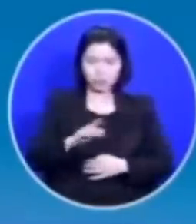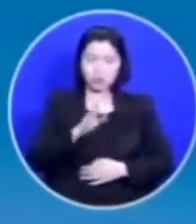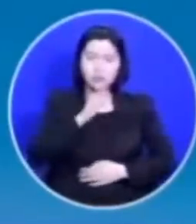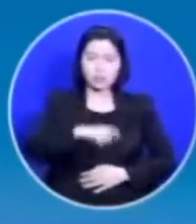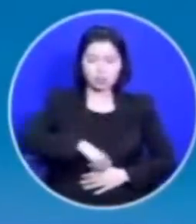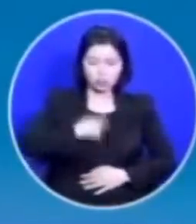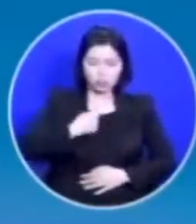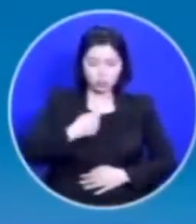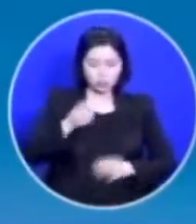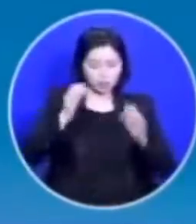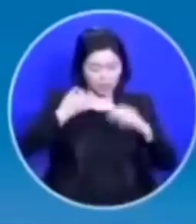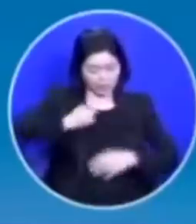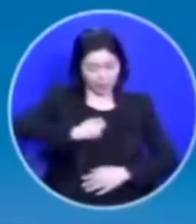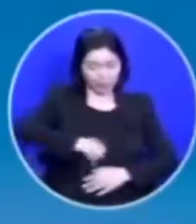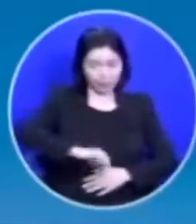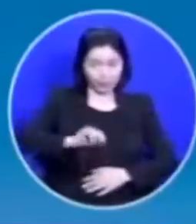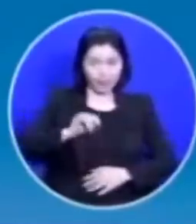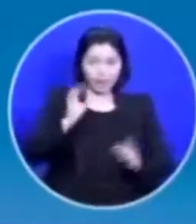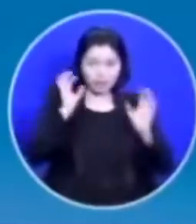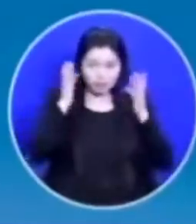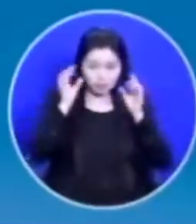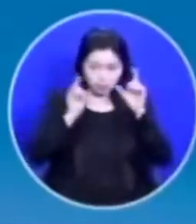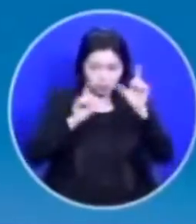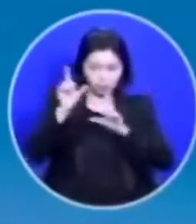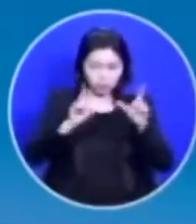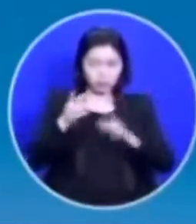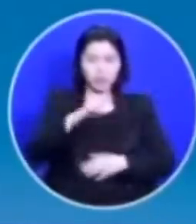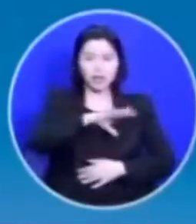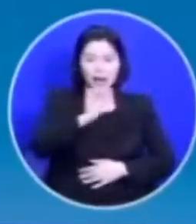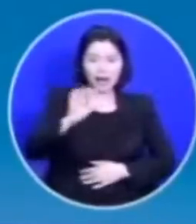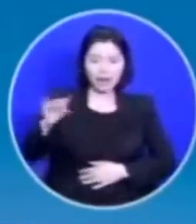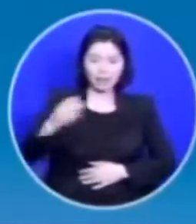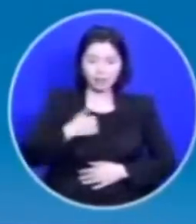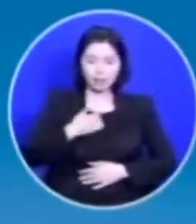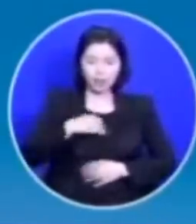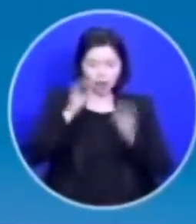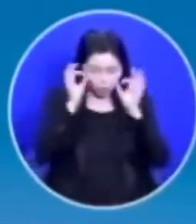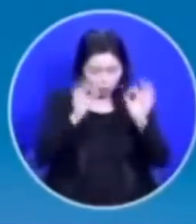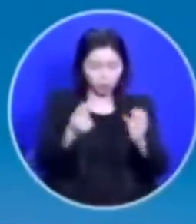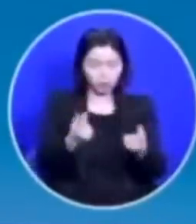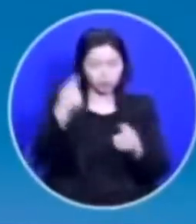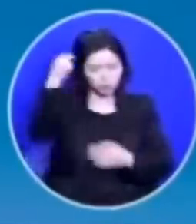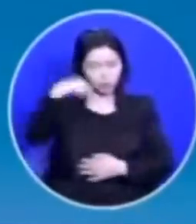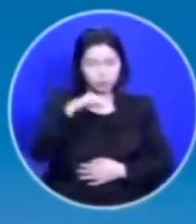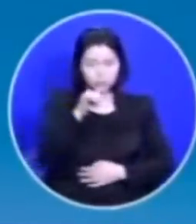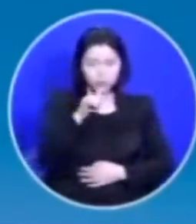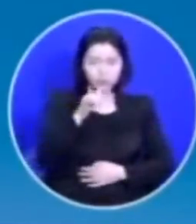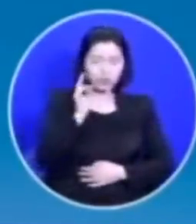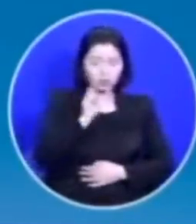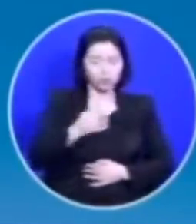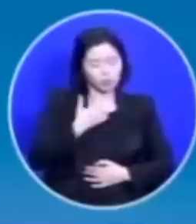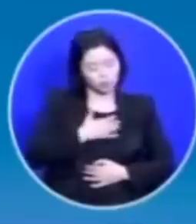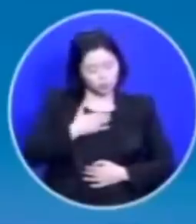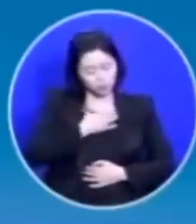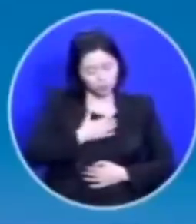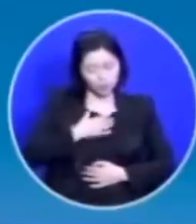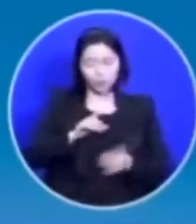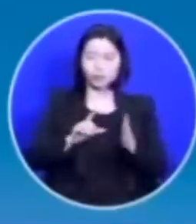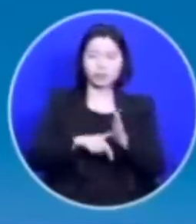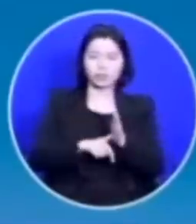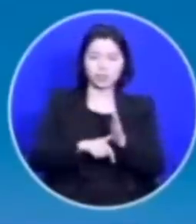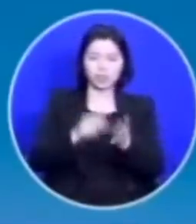2 딸 아이의 모습에서 가끔 나를 보고 있음을 느낄 때가 있었습니다 너무 괴로운 시간이었습니다